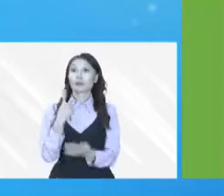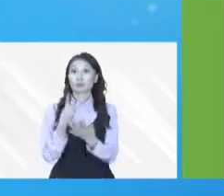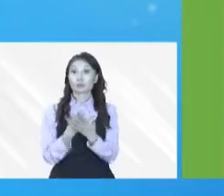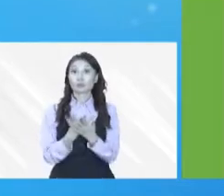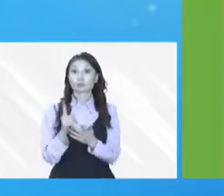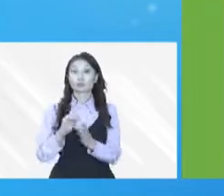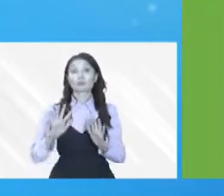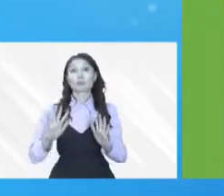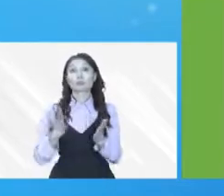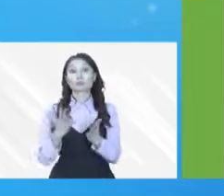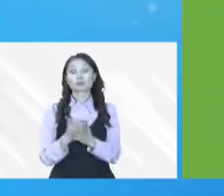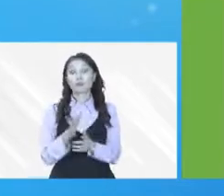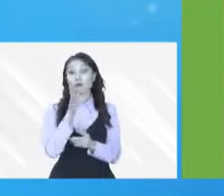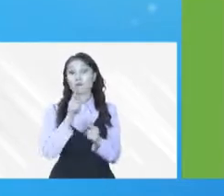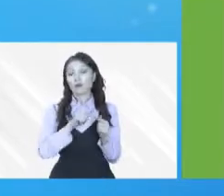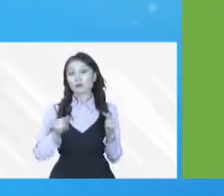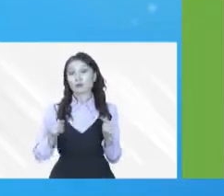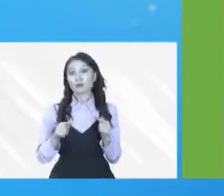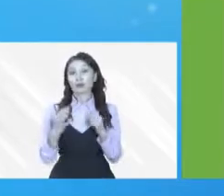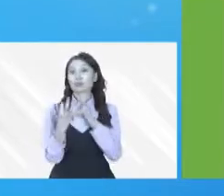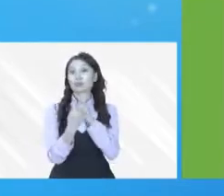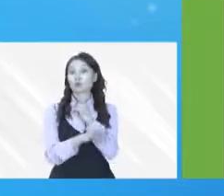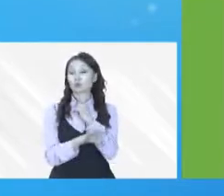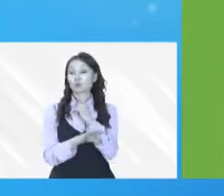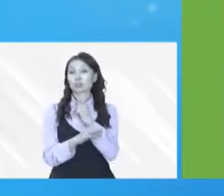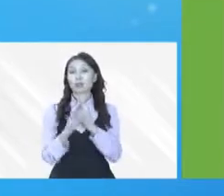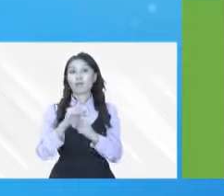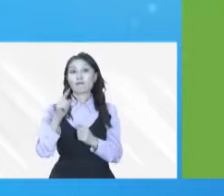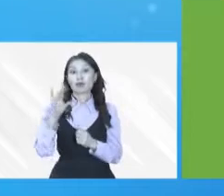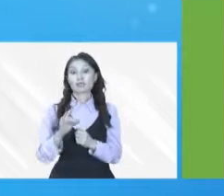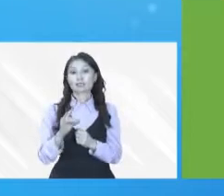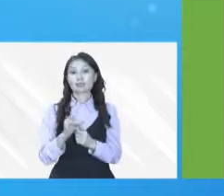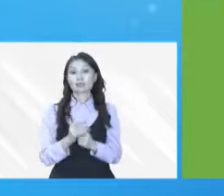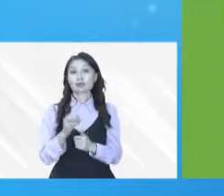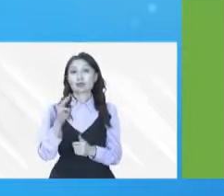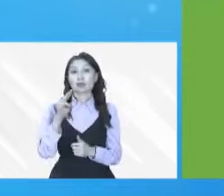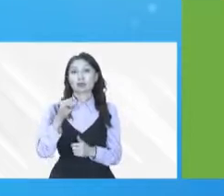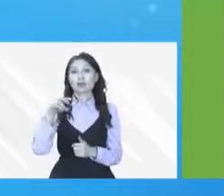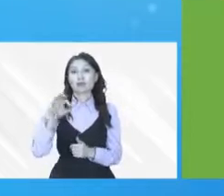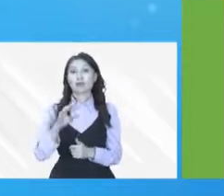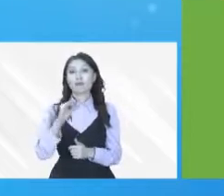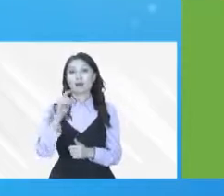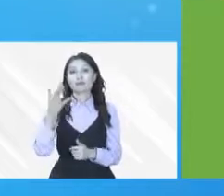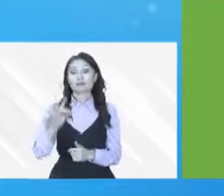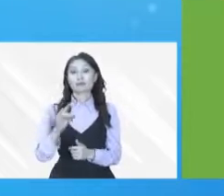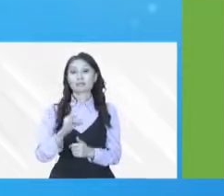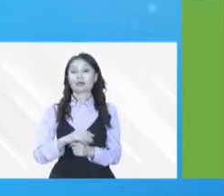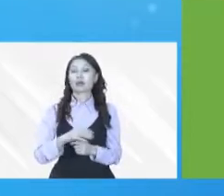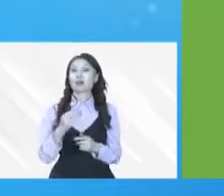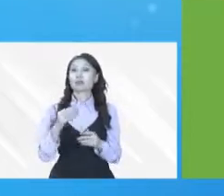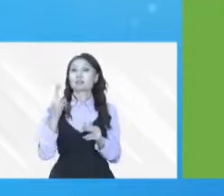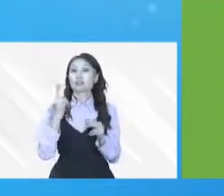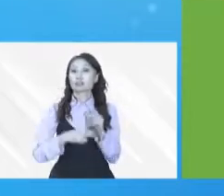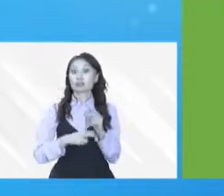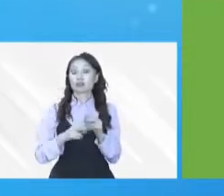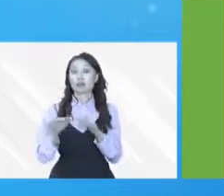Посмотрим, что происходит во время заключительной фазы митоза – телофазы. Телофаза